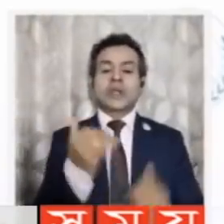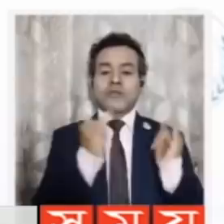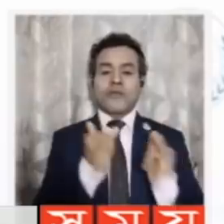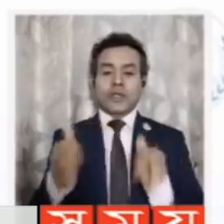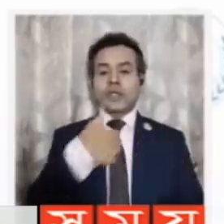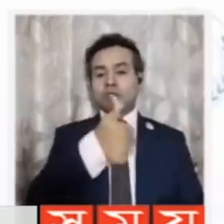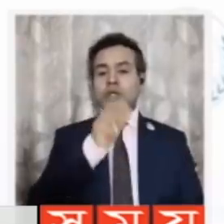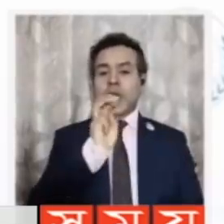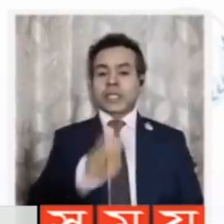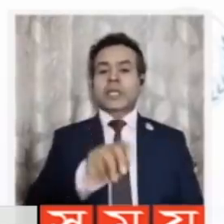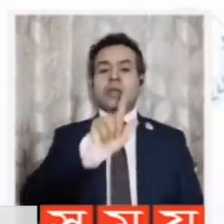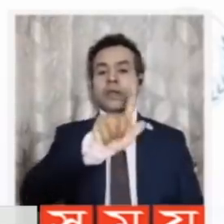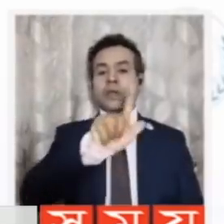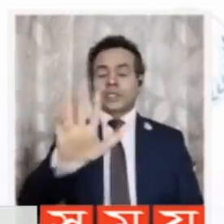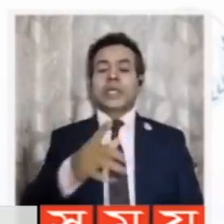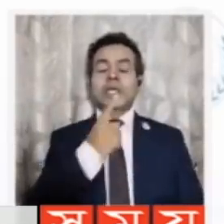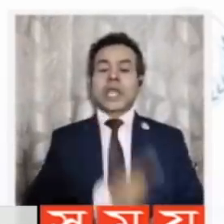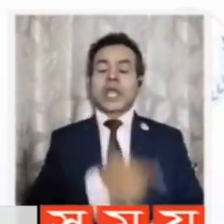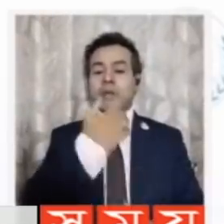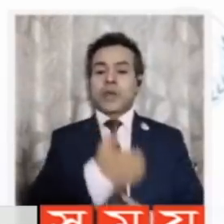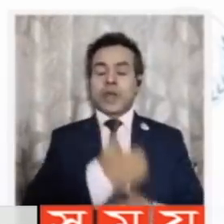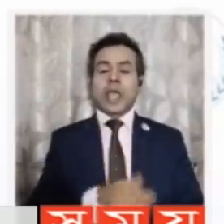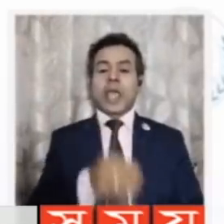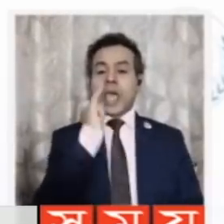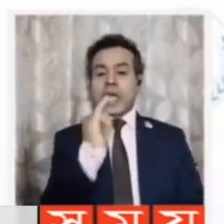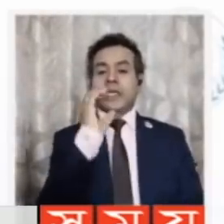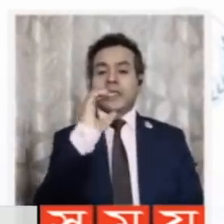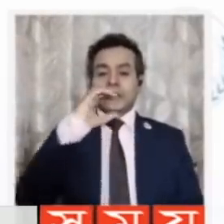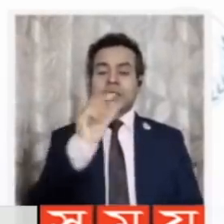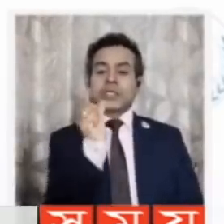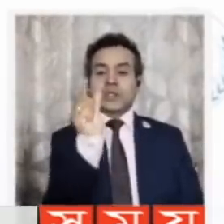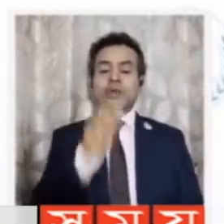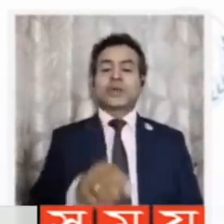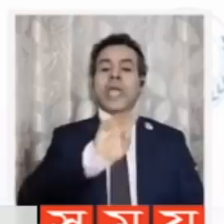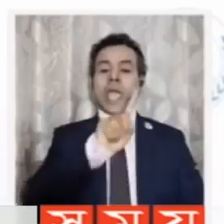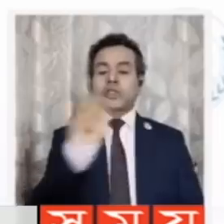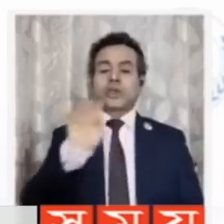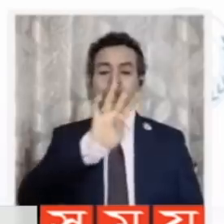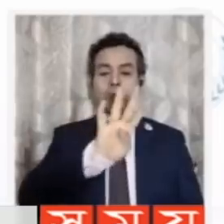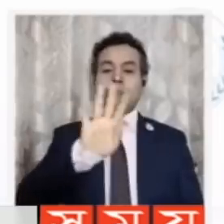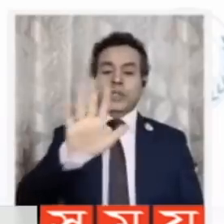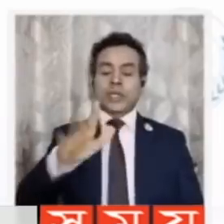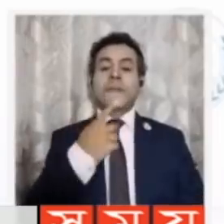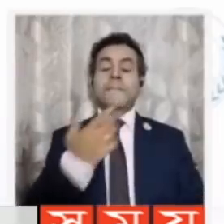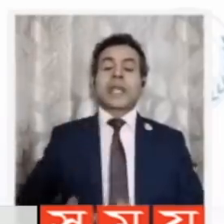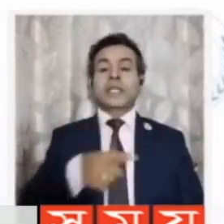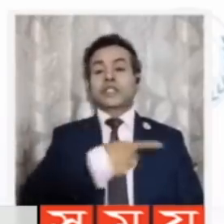6075টি, ঢাকা মহানগরীতে আইসিইউ শয্যা সংখ্যা 145টি, সারা দেশে সাধারণ শয্যা